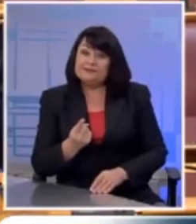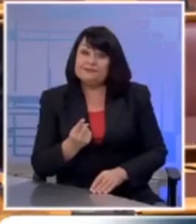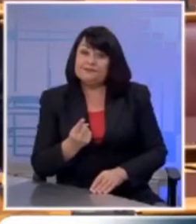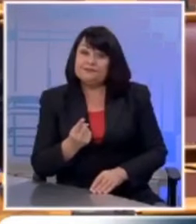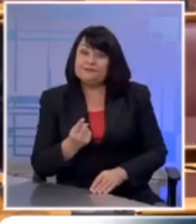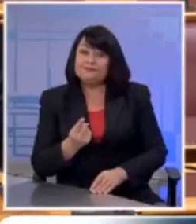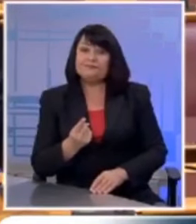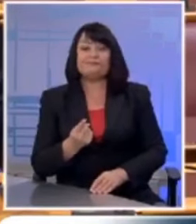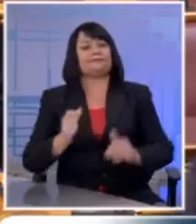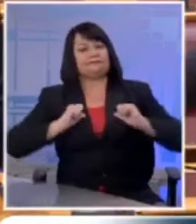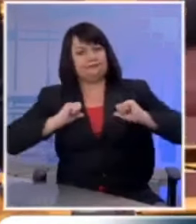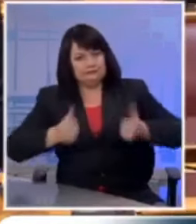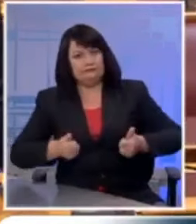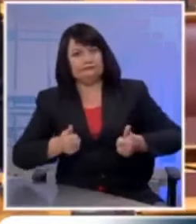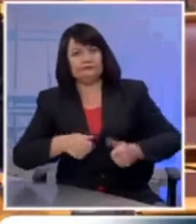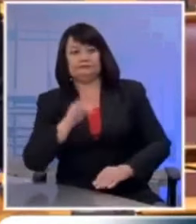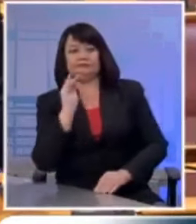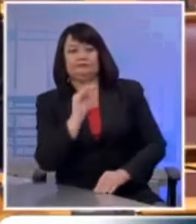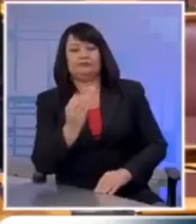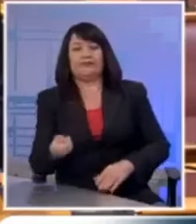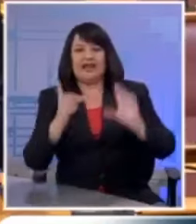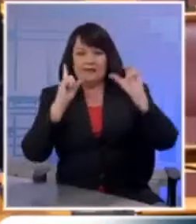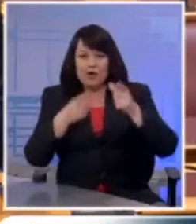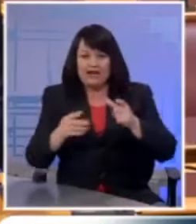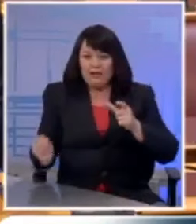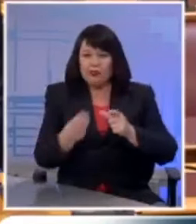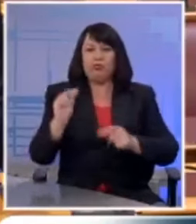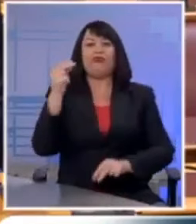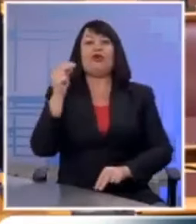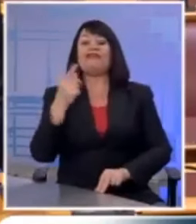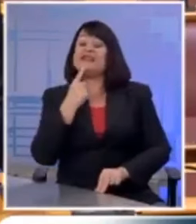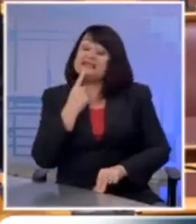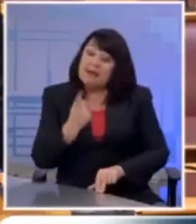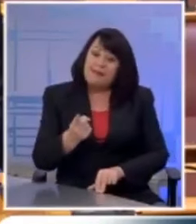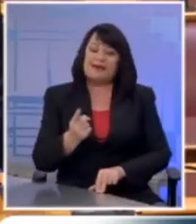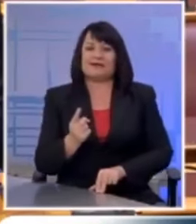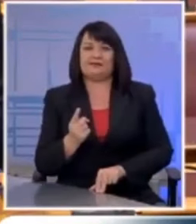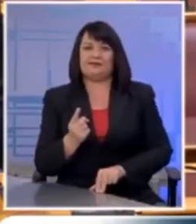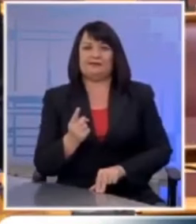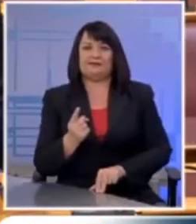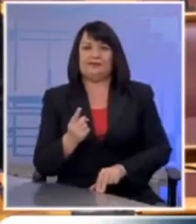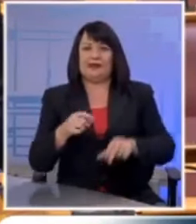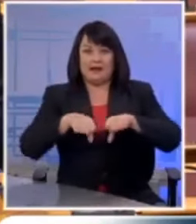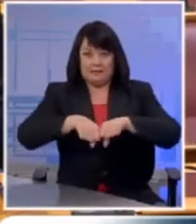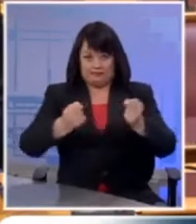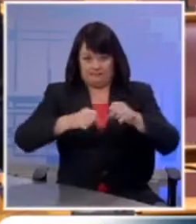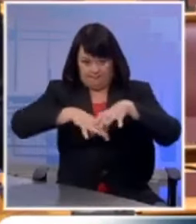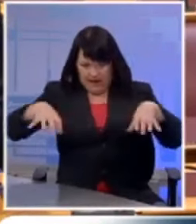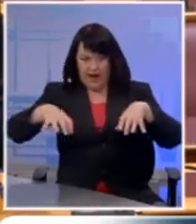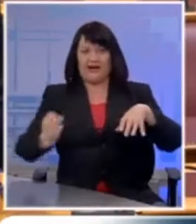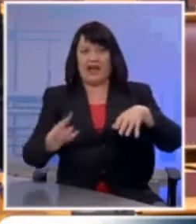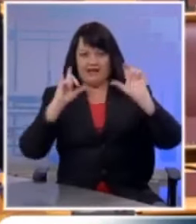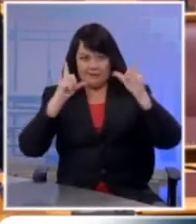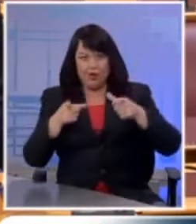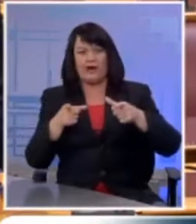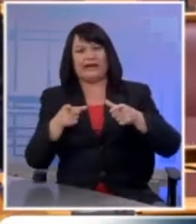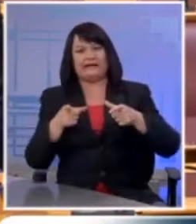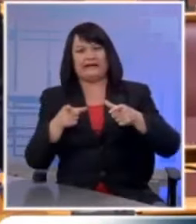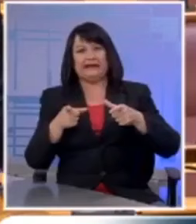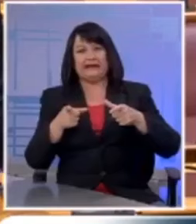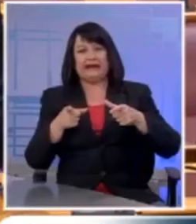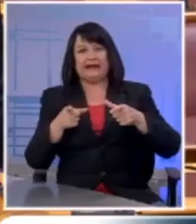το ανάστημα να πάτε στους νεοδημοκράτες που μας βγάζαν βουλευτή τόσα χρόνια και να τους πείτε, διέσπασα τη Νέα Δημοκρατία για το